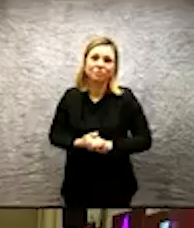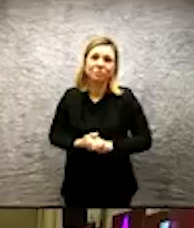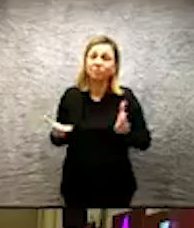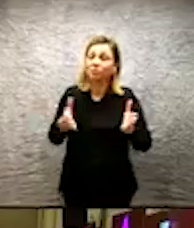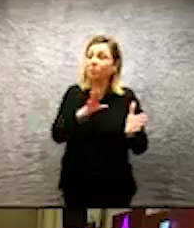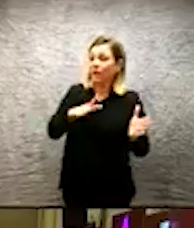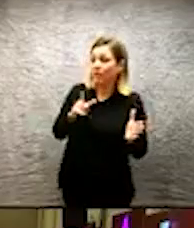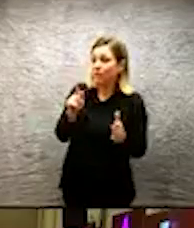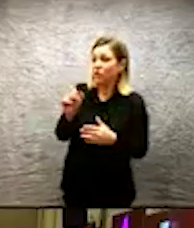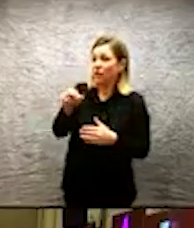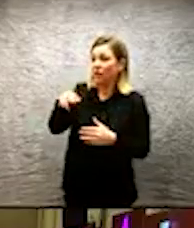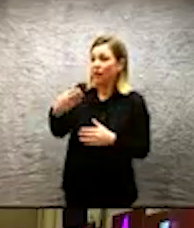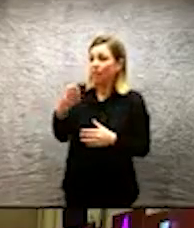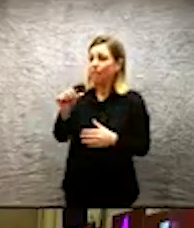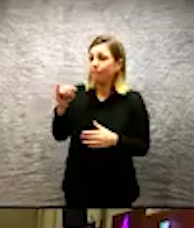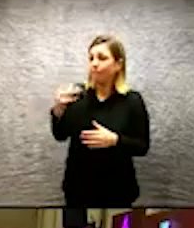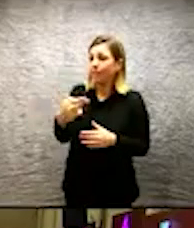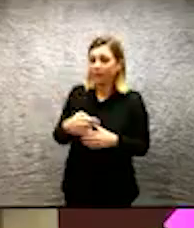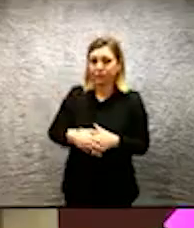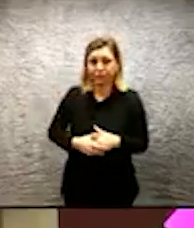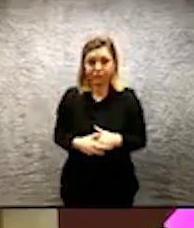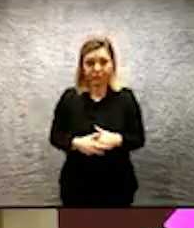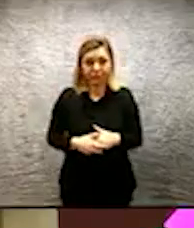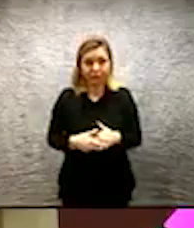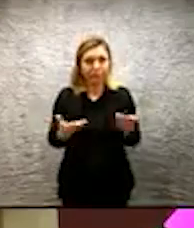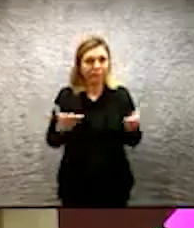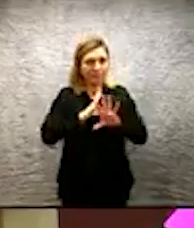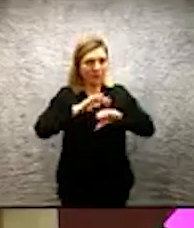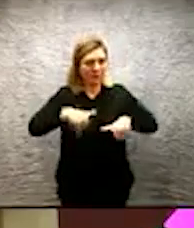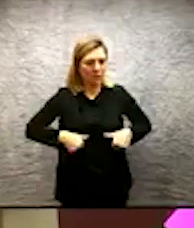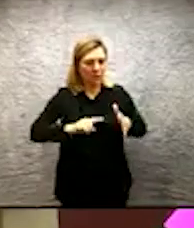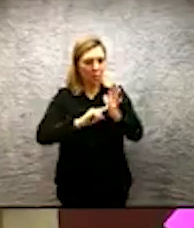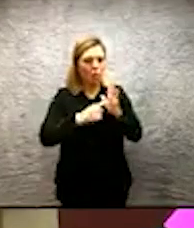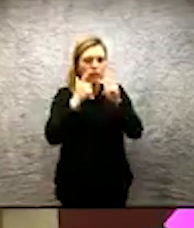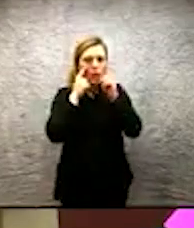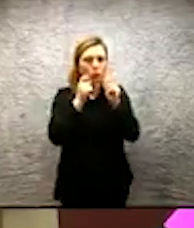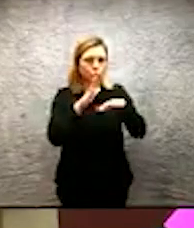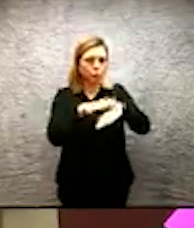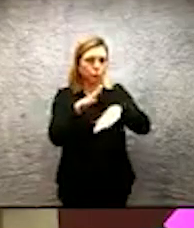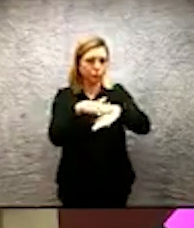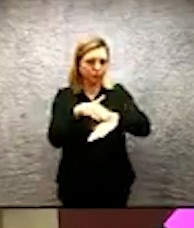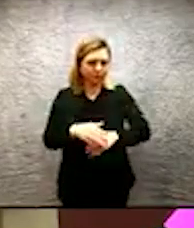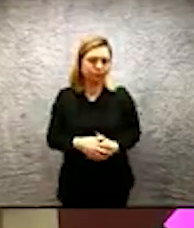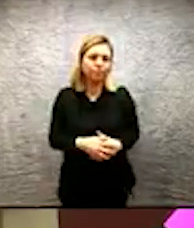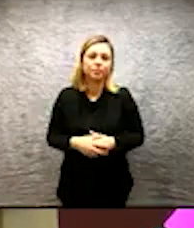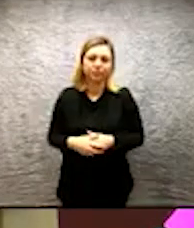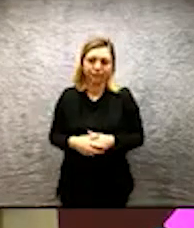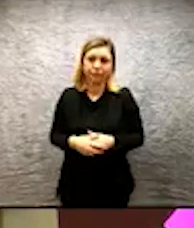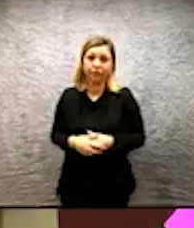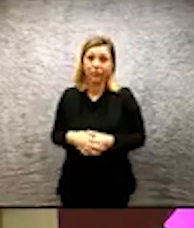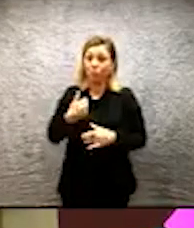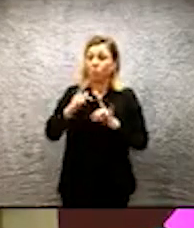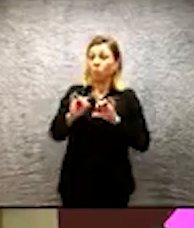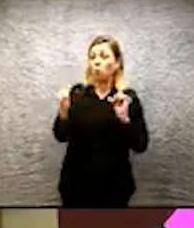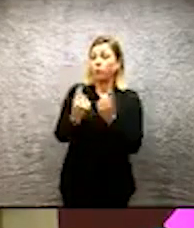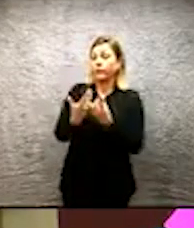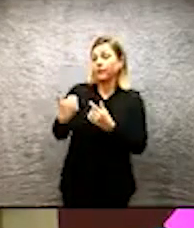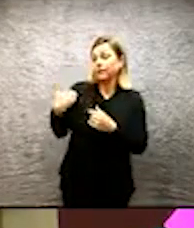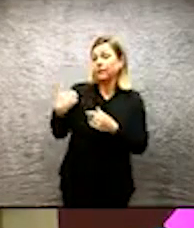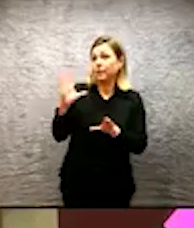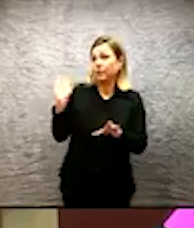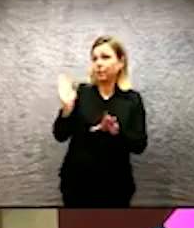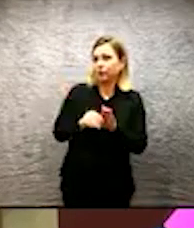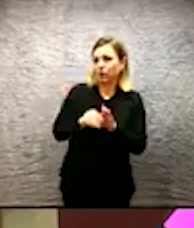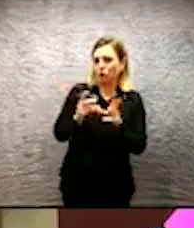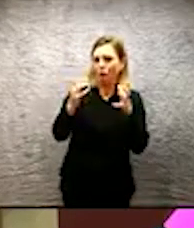Madame Germain. Merci. J'ai un dernier point de vigilance. Moi, j'ai participé à cette commission et effectivement,